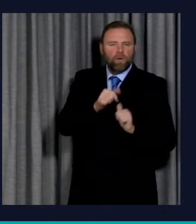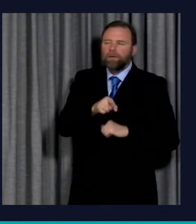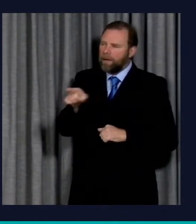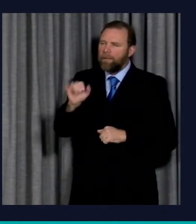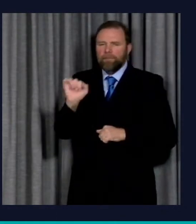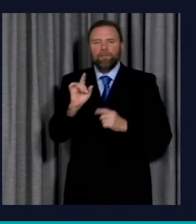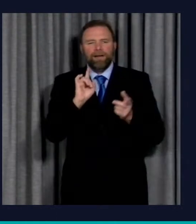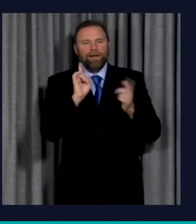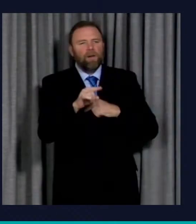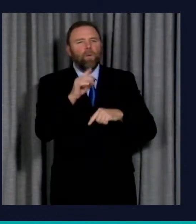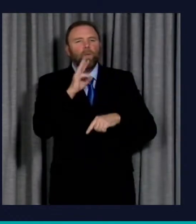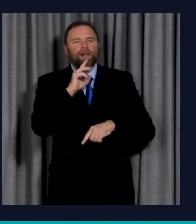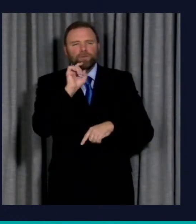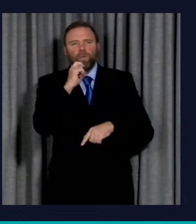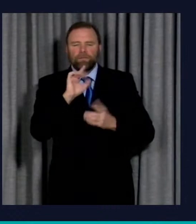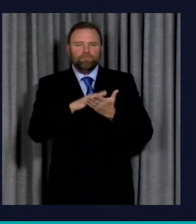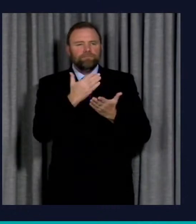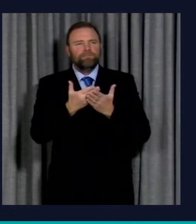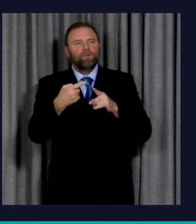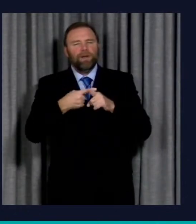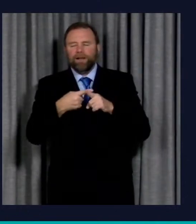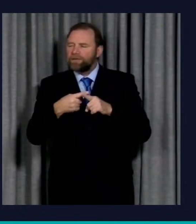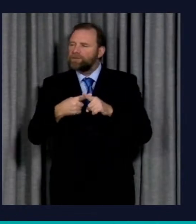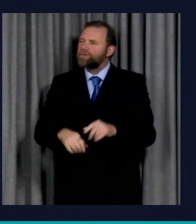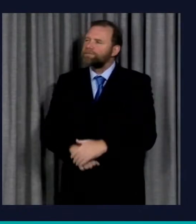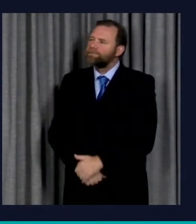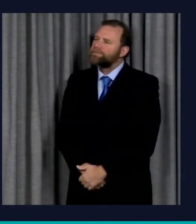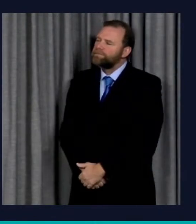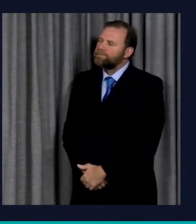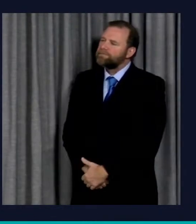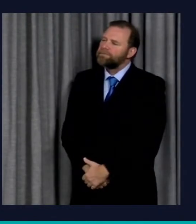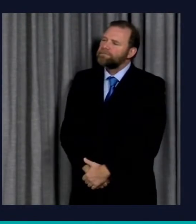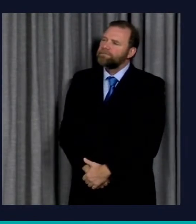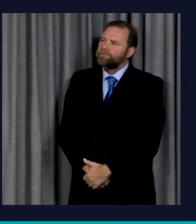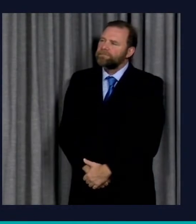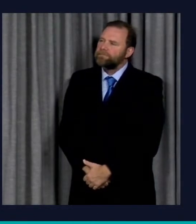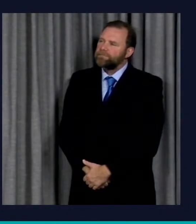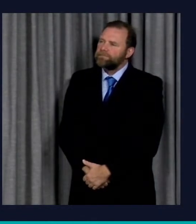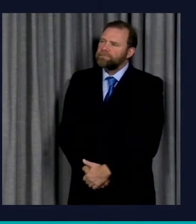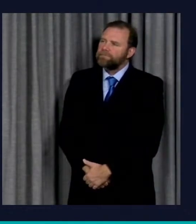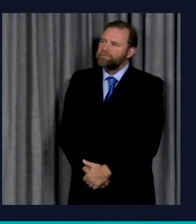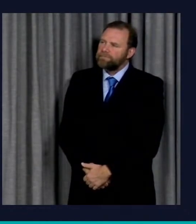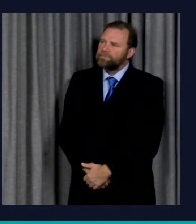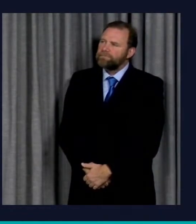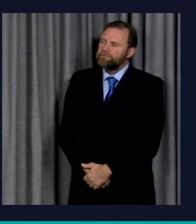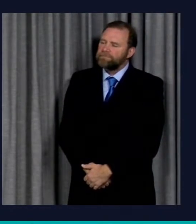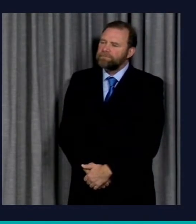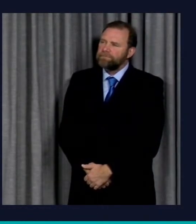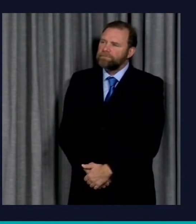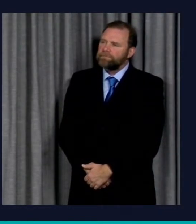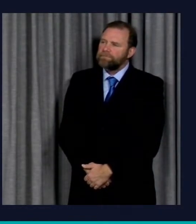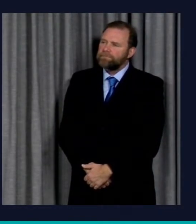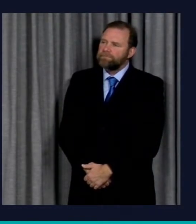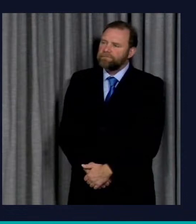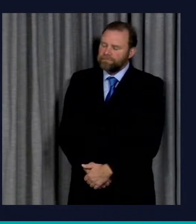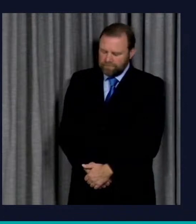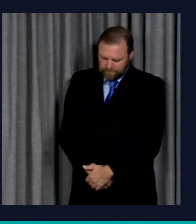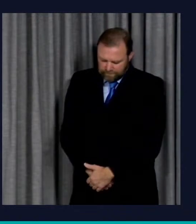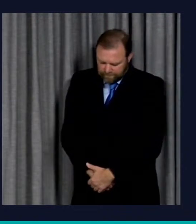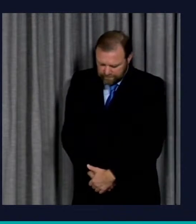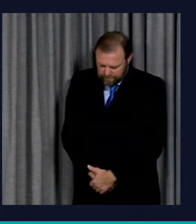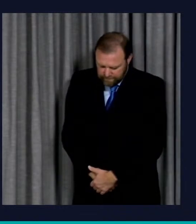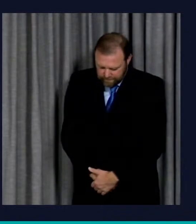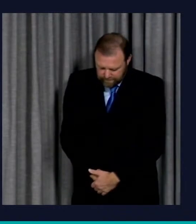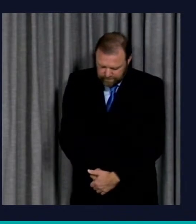cael gynulleidfa fach, tu fas, ble mae hwnna ddim yn creu problemau